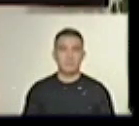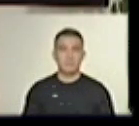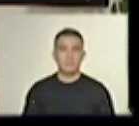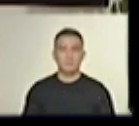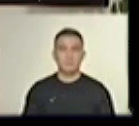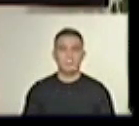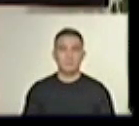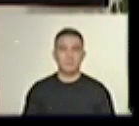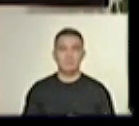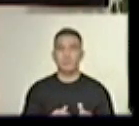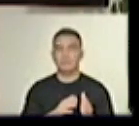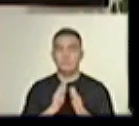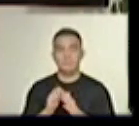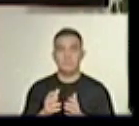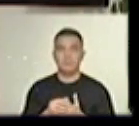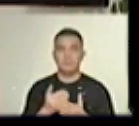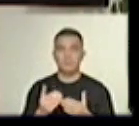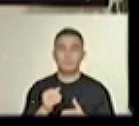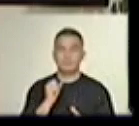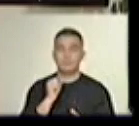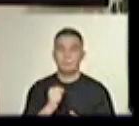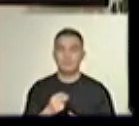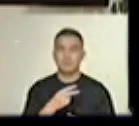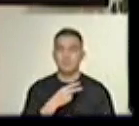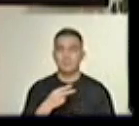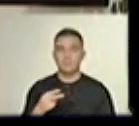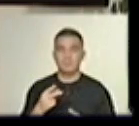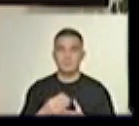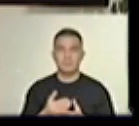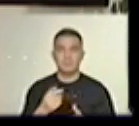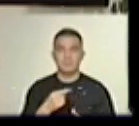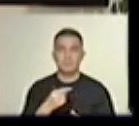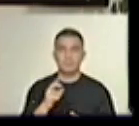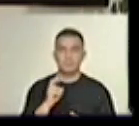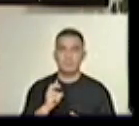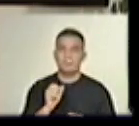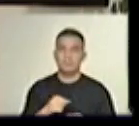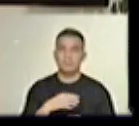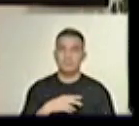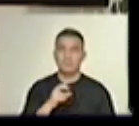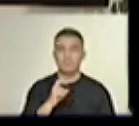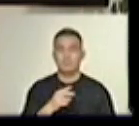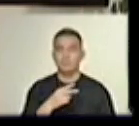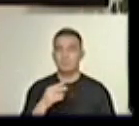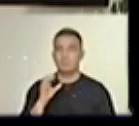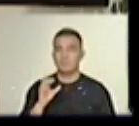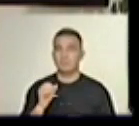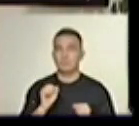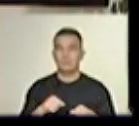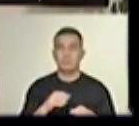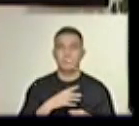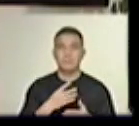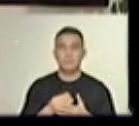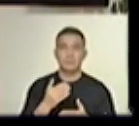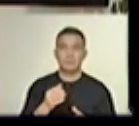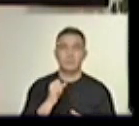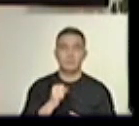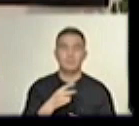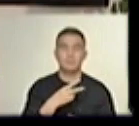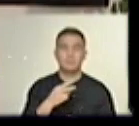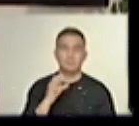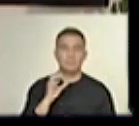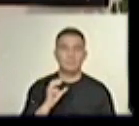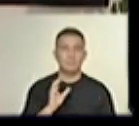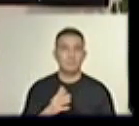Keyingisichi, agar a teng minus b va b teng c bo'lsa, u holda a teng c bo'ladi.